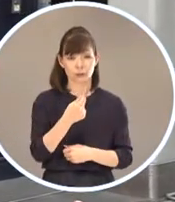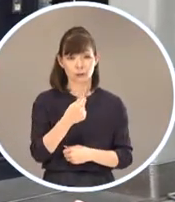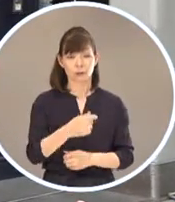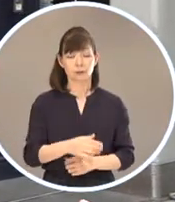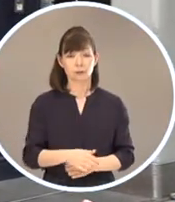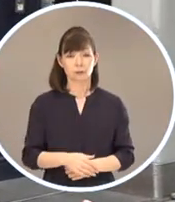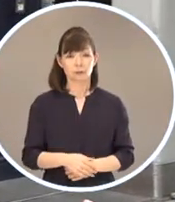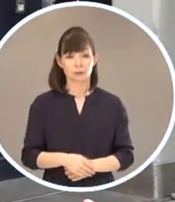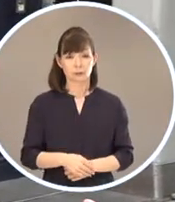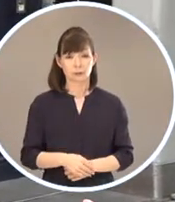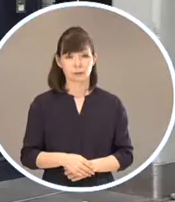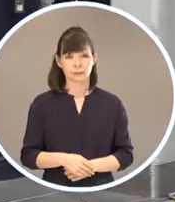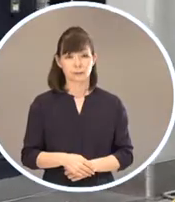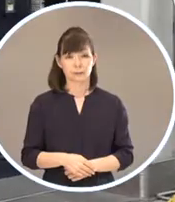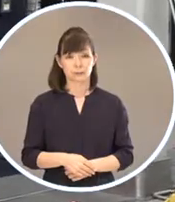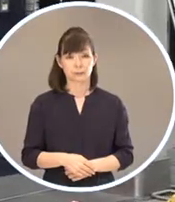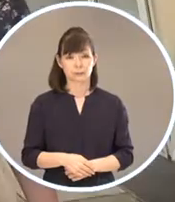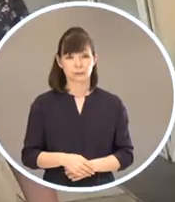ですけどね、